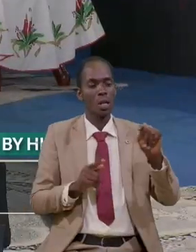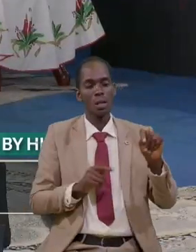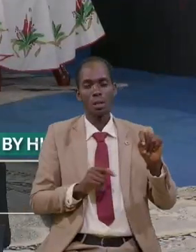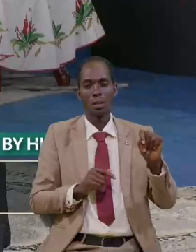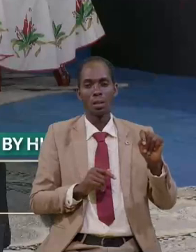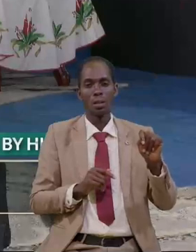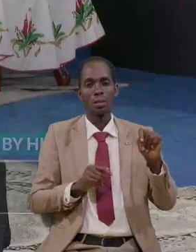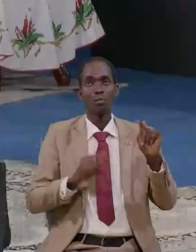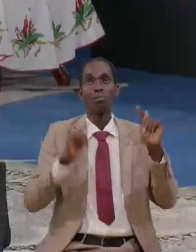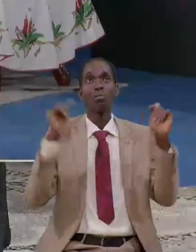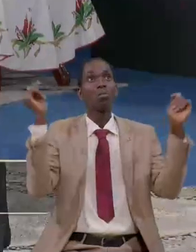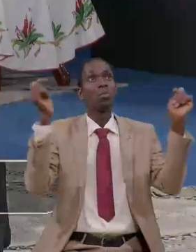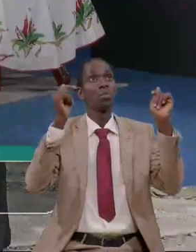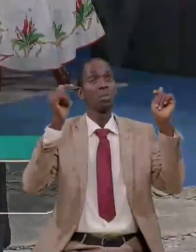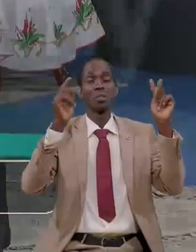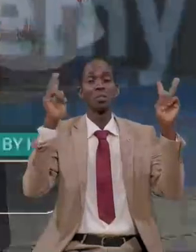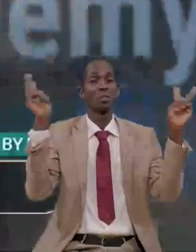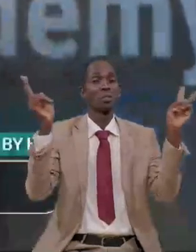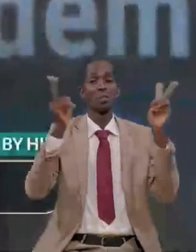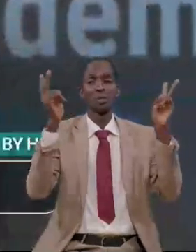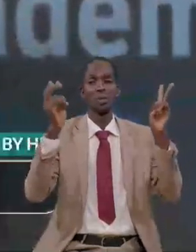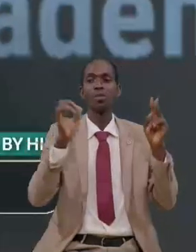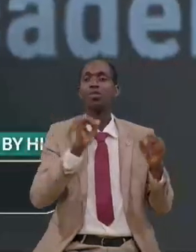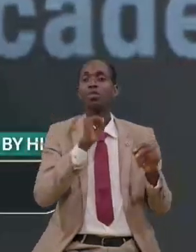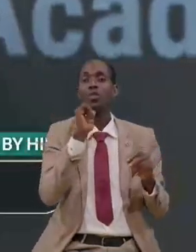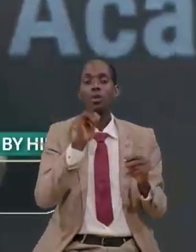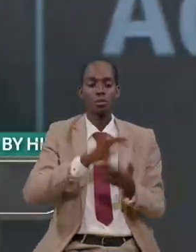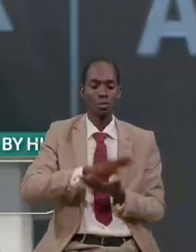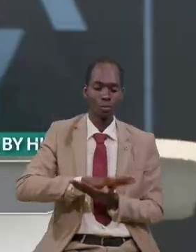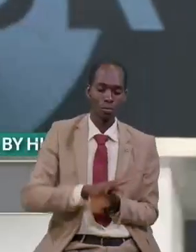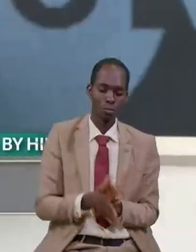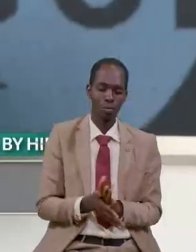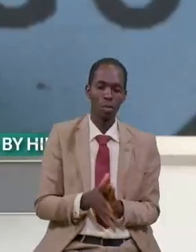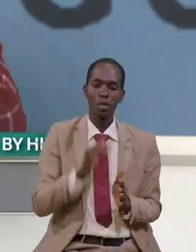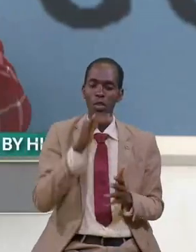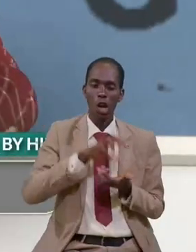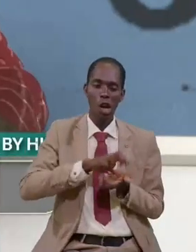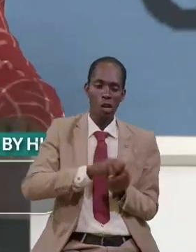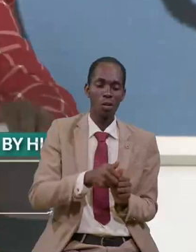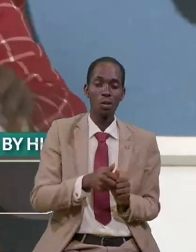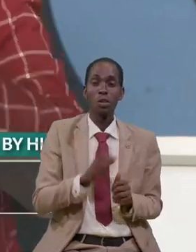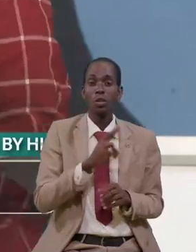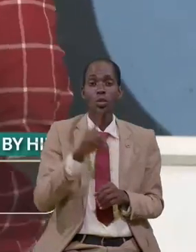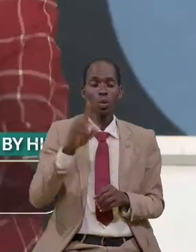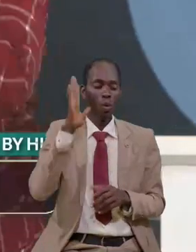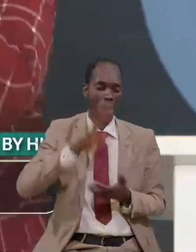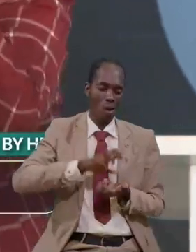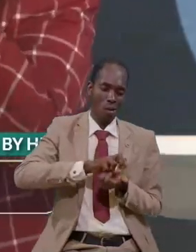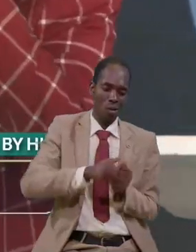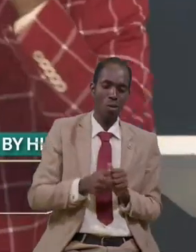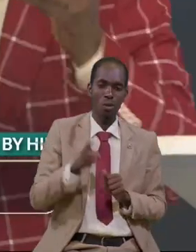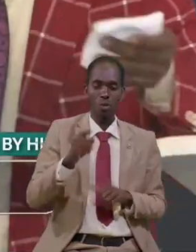T'es triomphant et non foulé aux pieds. Personne ne va te fouler aux